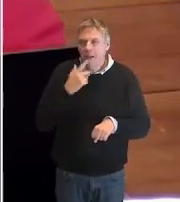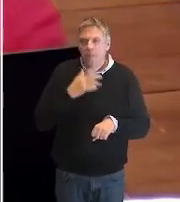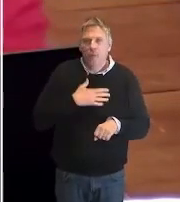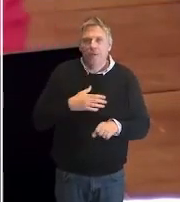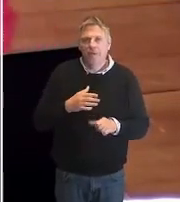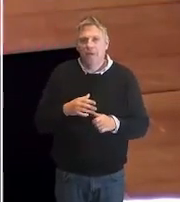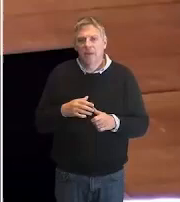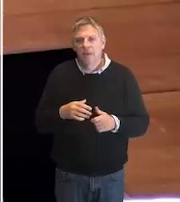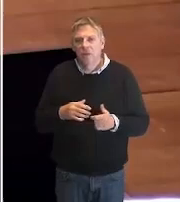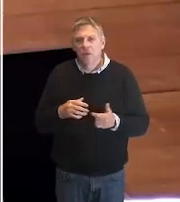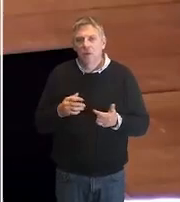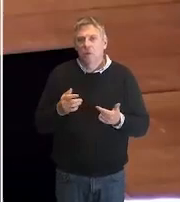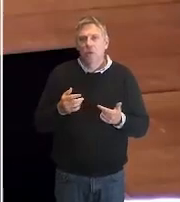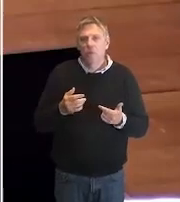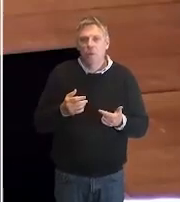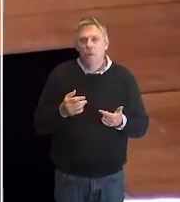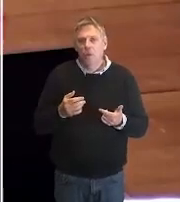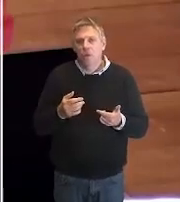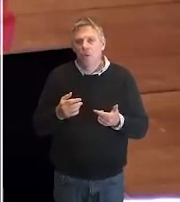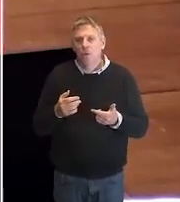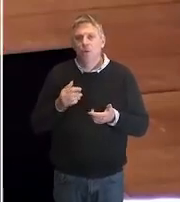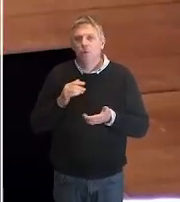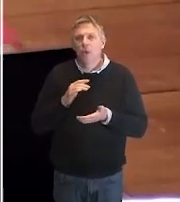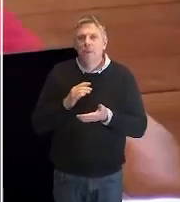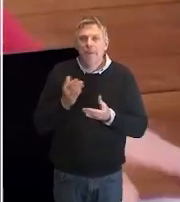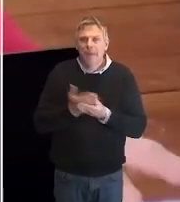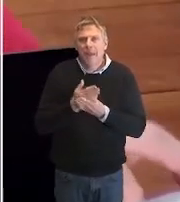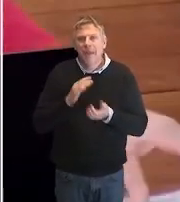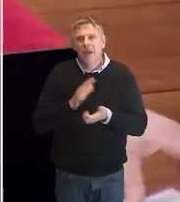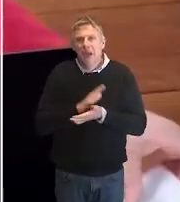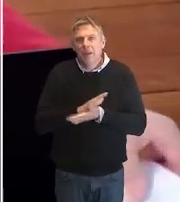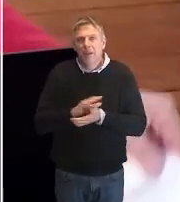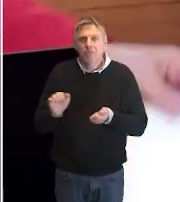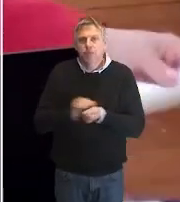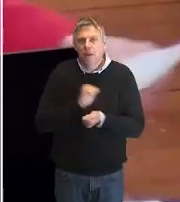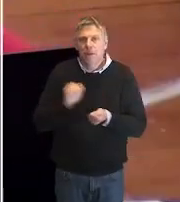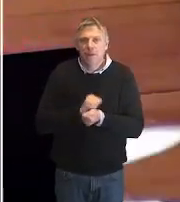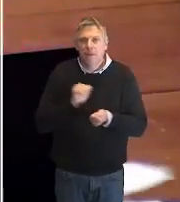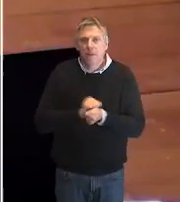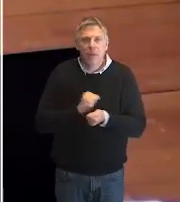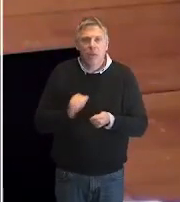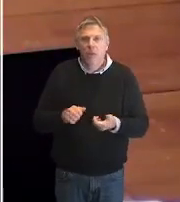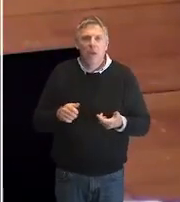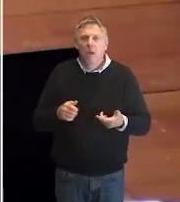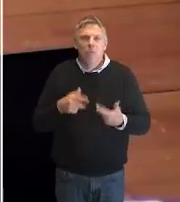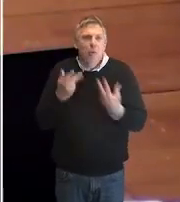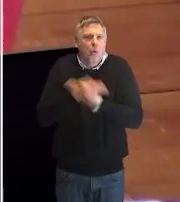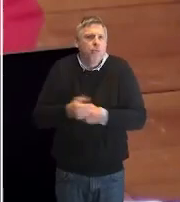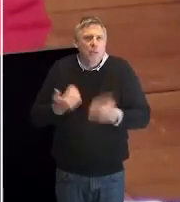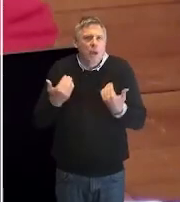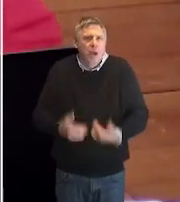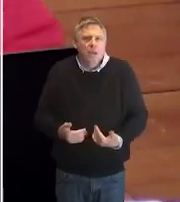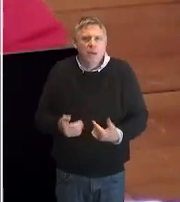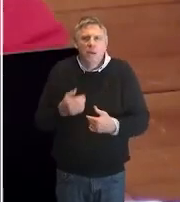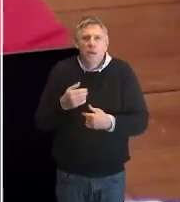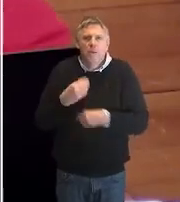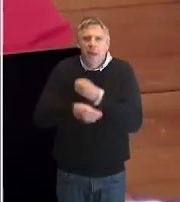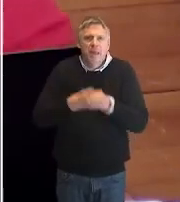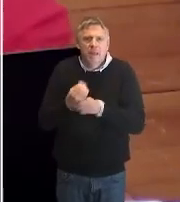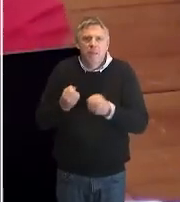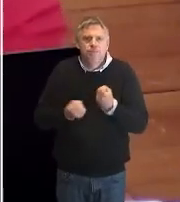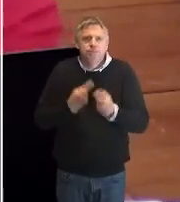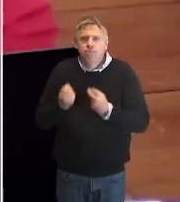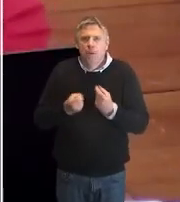certain nombre de faits et d'impressions de documents papier qui viennent polluer notre planète. Et ça m'étonne